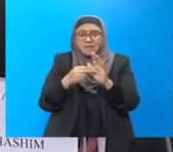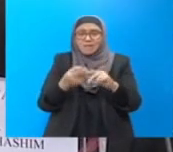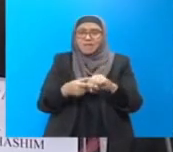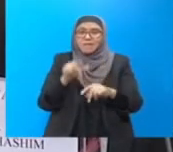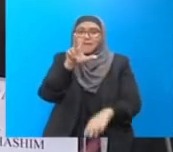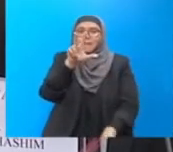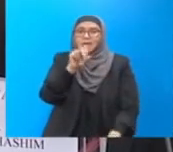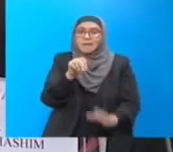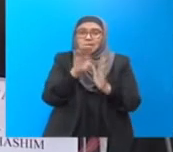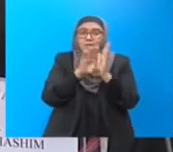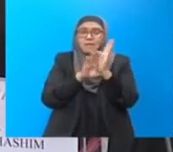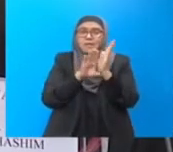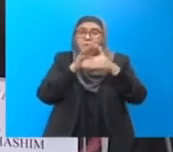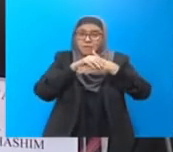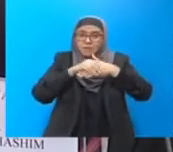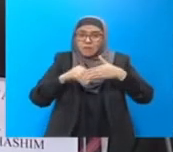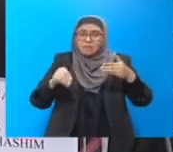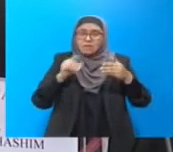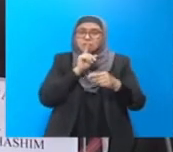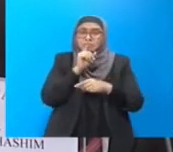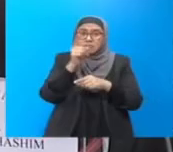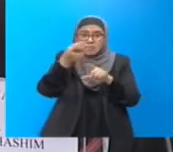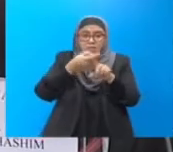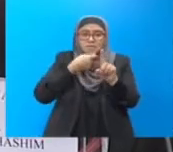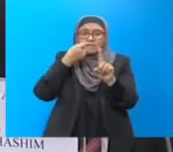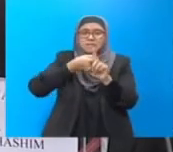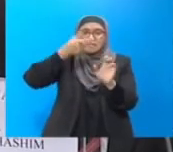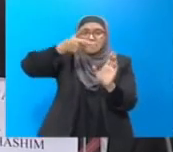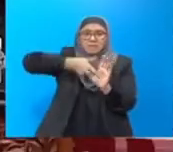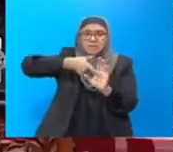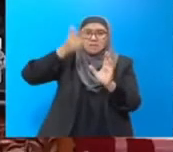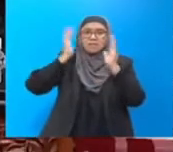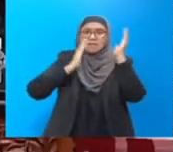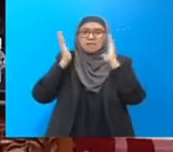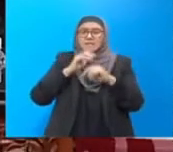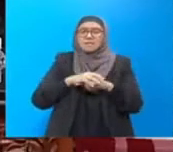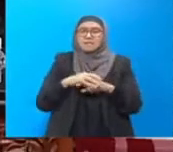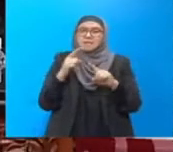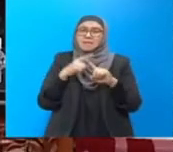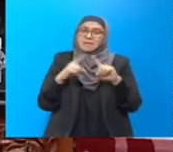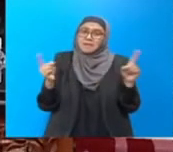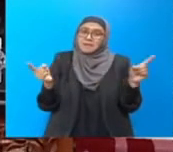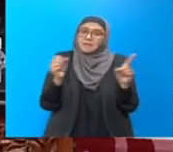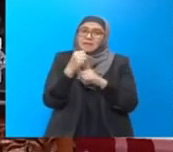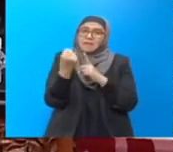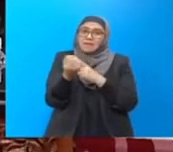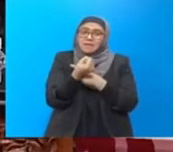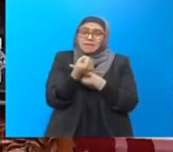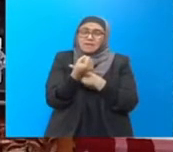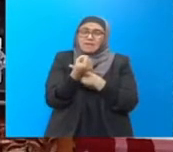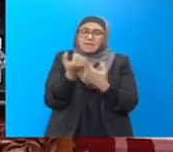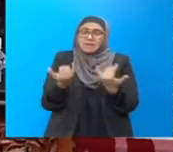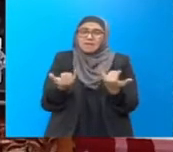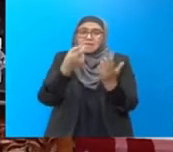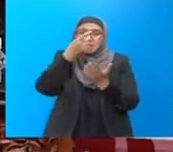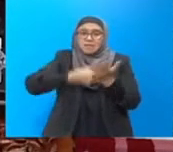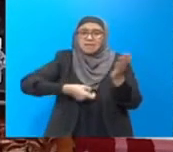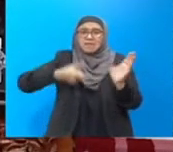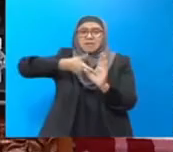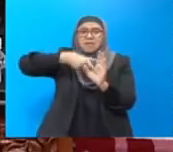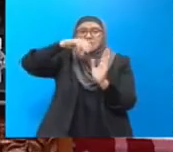pilihan sumbernya ia ada di pada Petronas namun begitu dengan suasana keadaan harga minyak yang menjunam